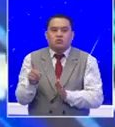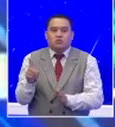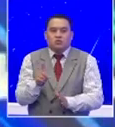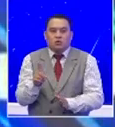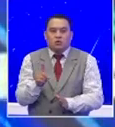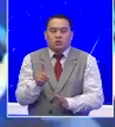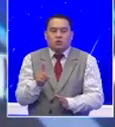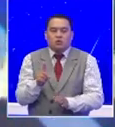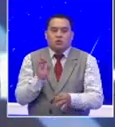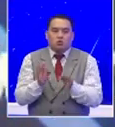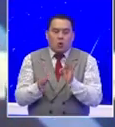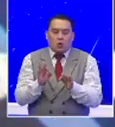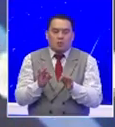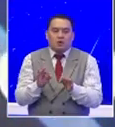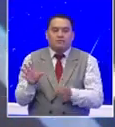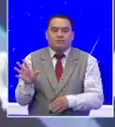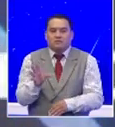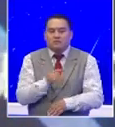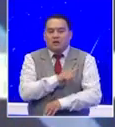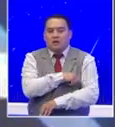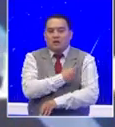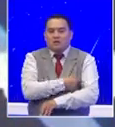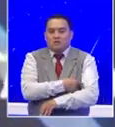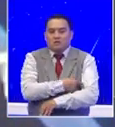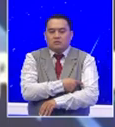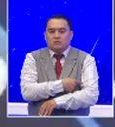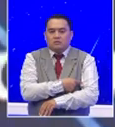касается санпиннорм, все